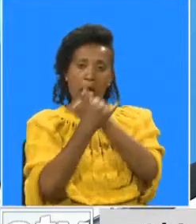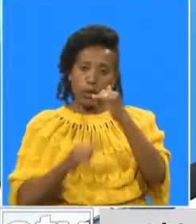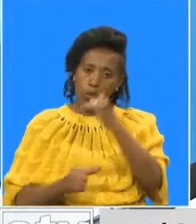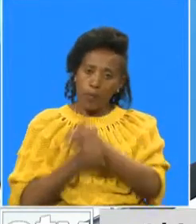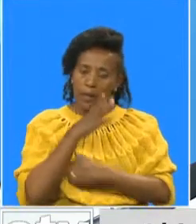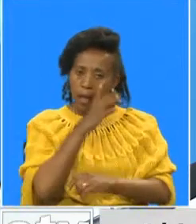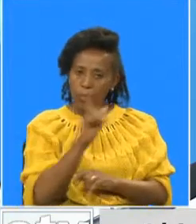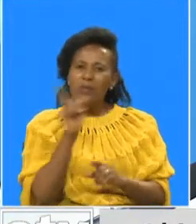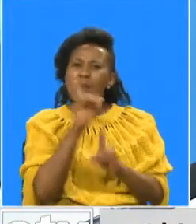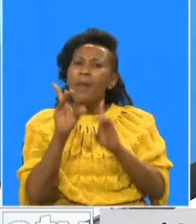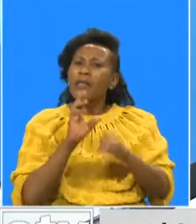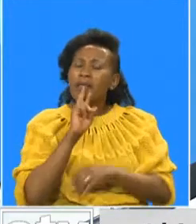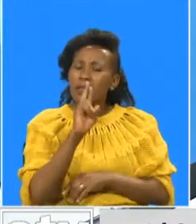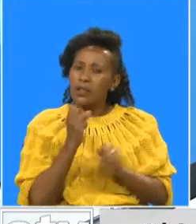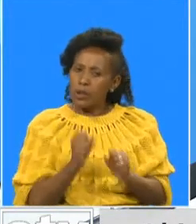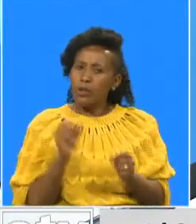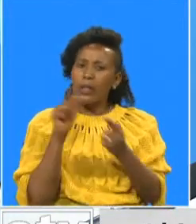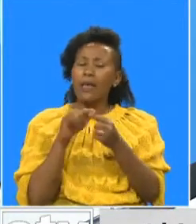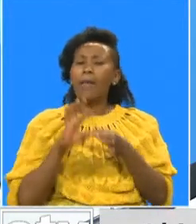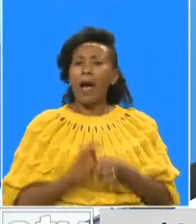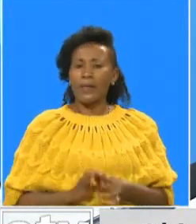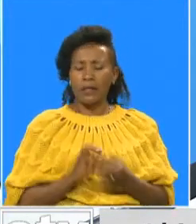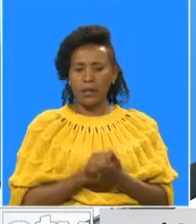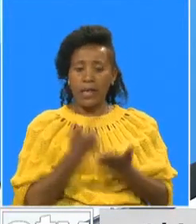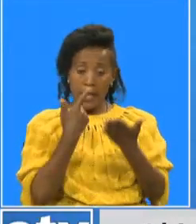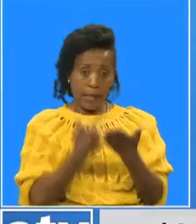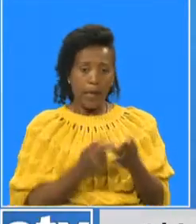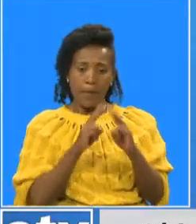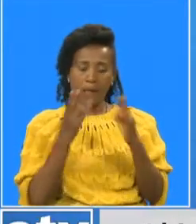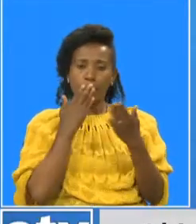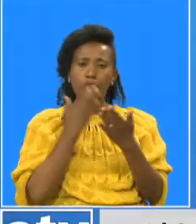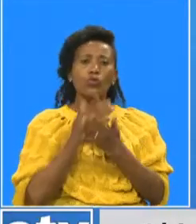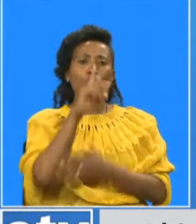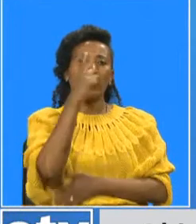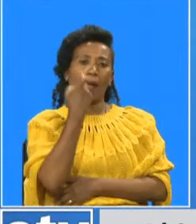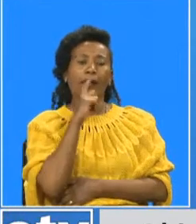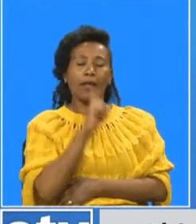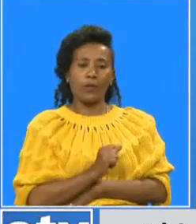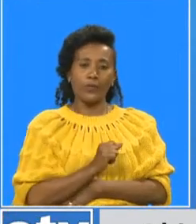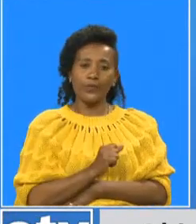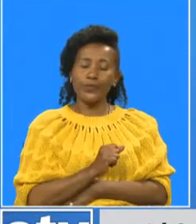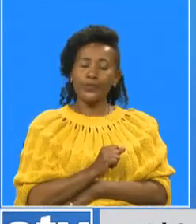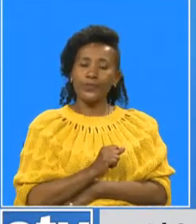እንዳትጎዳ ምንድን ነው የምታደርጉት እንደ ማህበር? ይሄ በጣም ጥሩ ጥያቄ ነው።